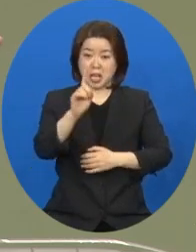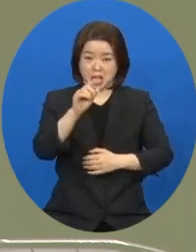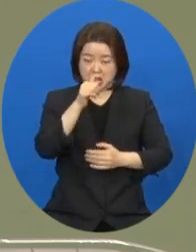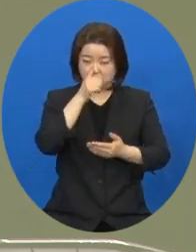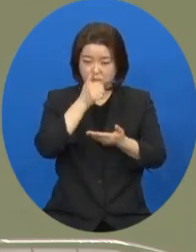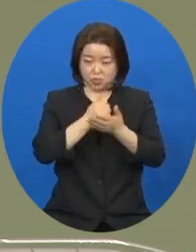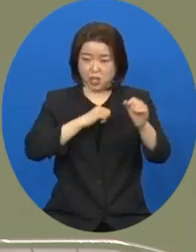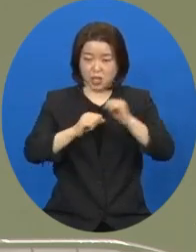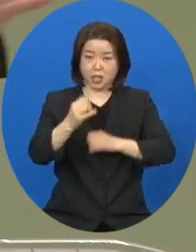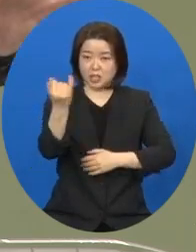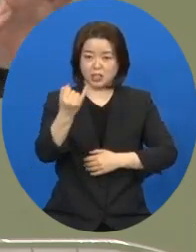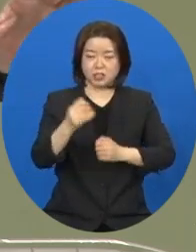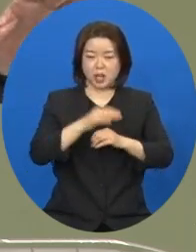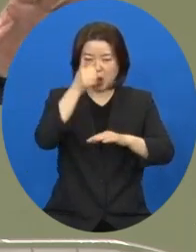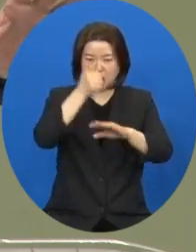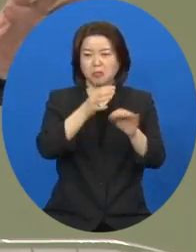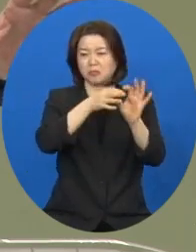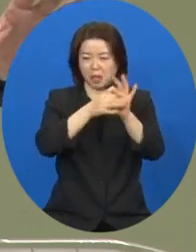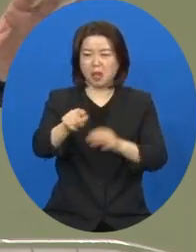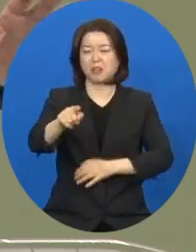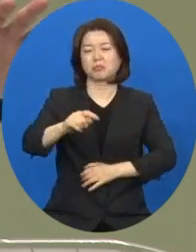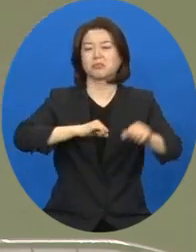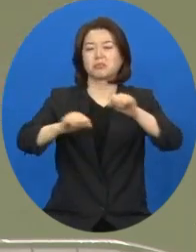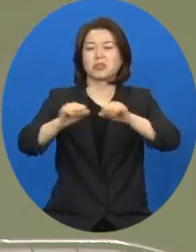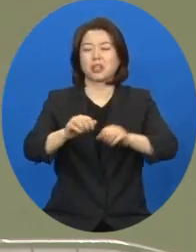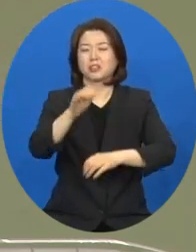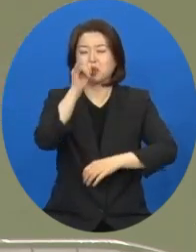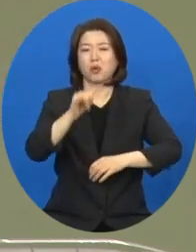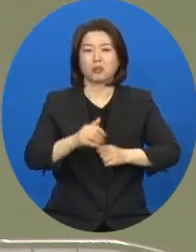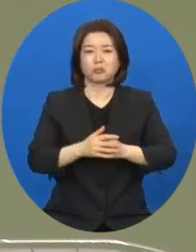지은 여자는 결국 그렇게 가는 거야.